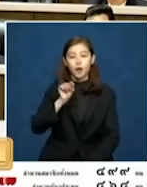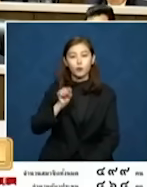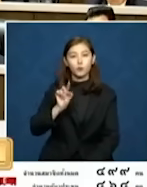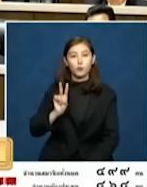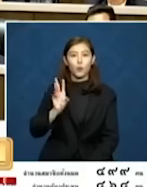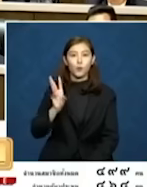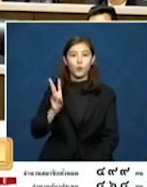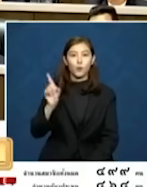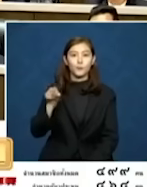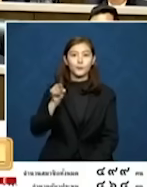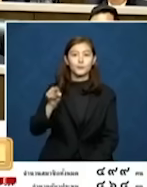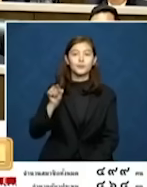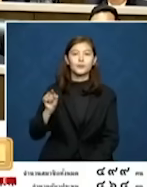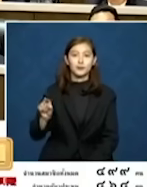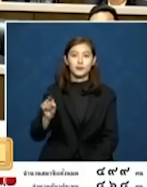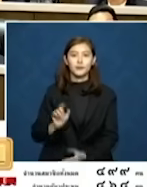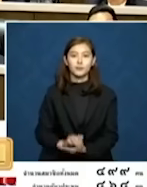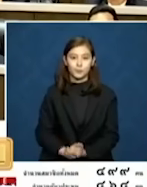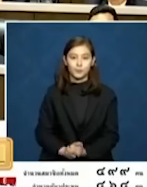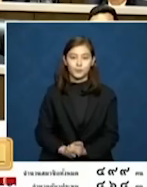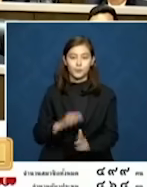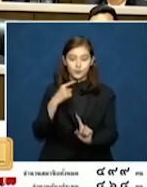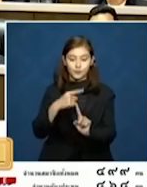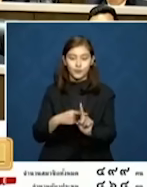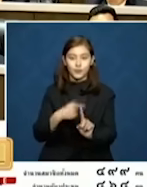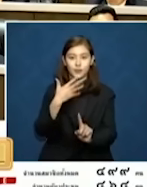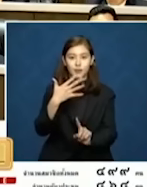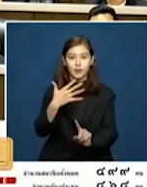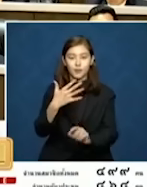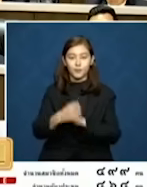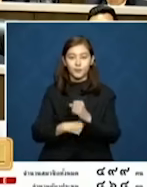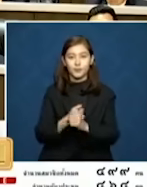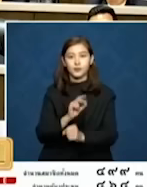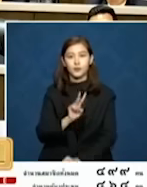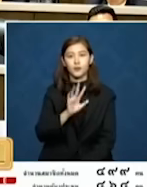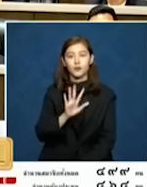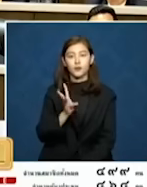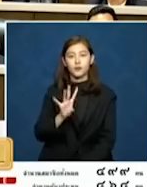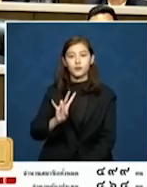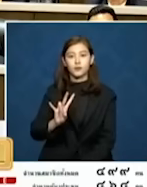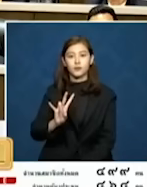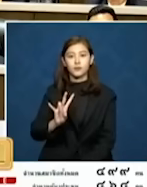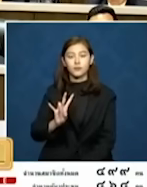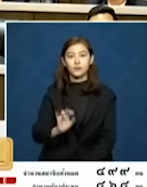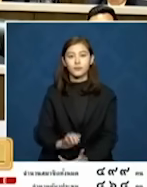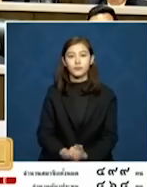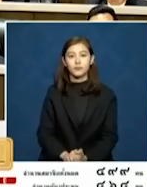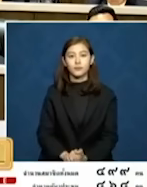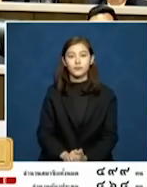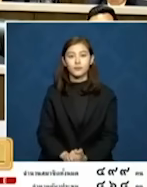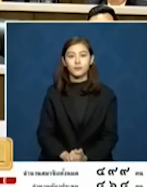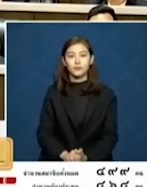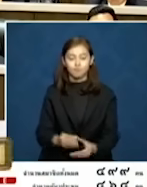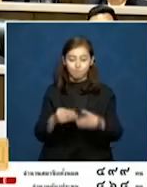คมกระทรวงมหาดไทยกระทรวงกลาโหม ก็คมนาคมได้งบไป 183,000 ครับ เป็นงบลงทุนคือคนอื่นที่เขาขาด